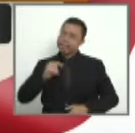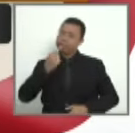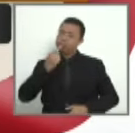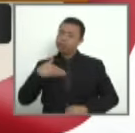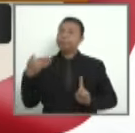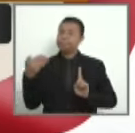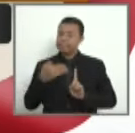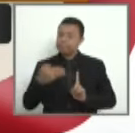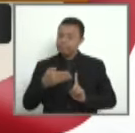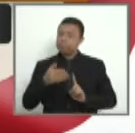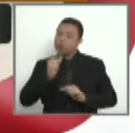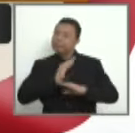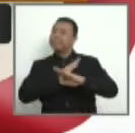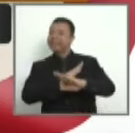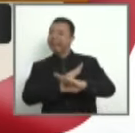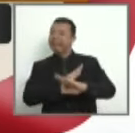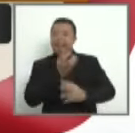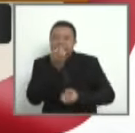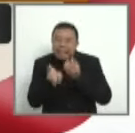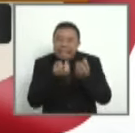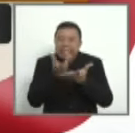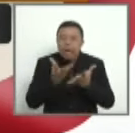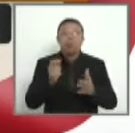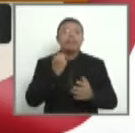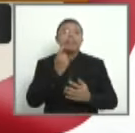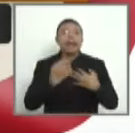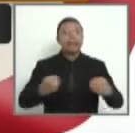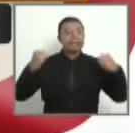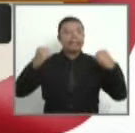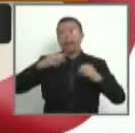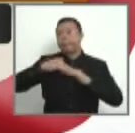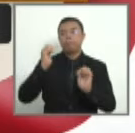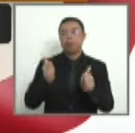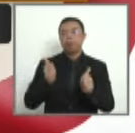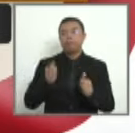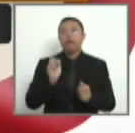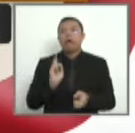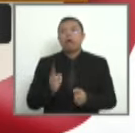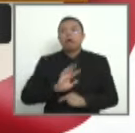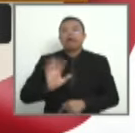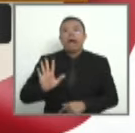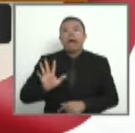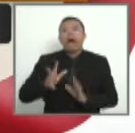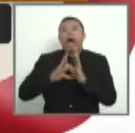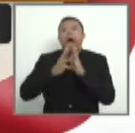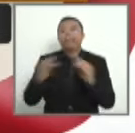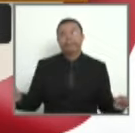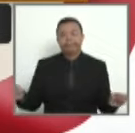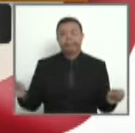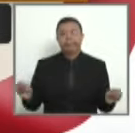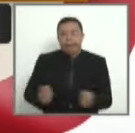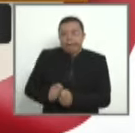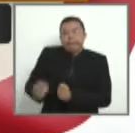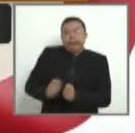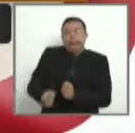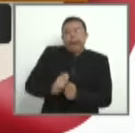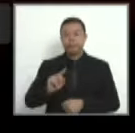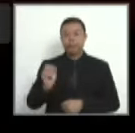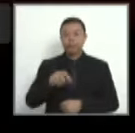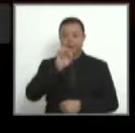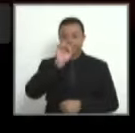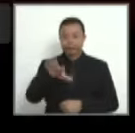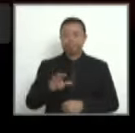bermain adem, 02-nya kemudian distel, menerima apa adanya. Okay. Jadi istilahnya kemudian menampung